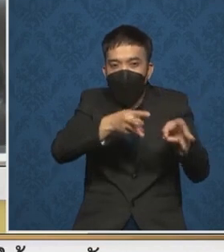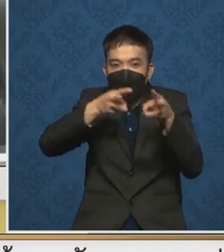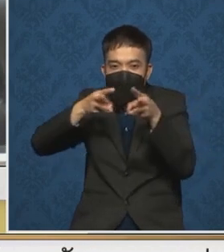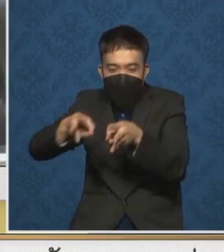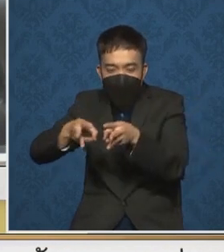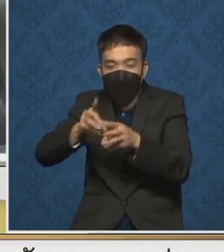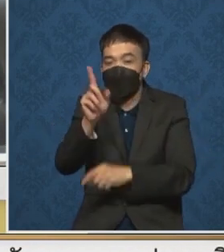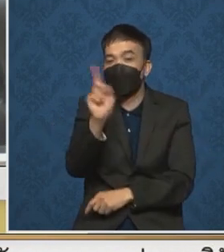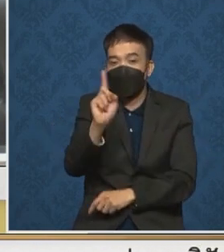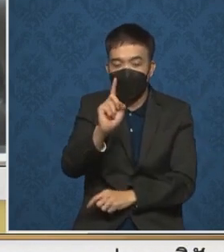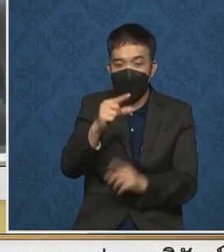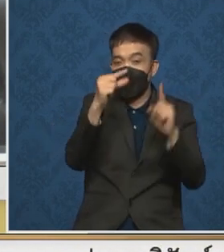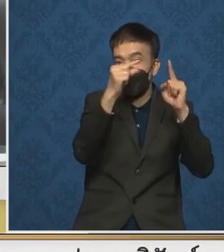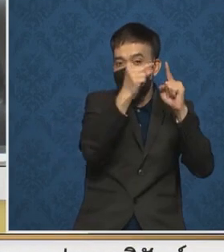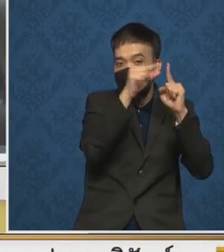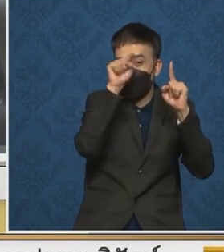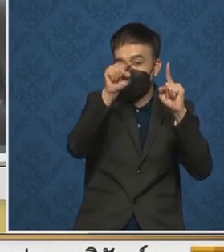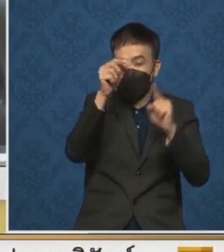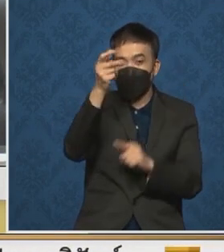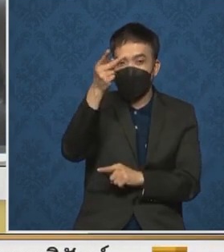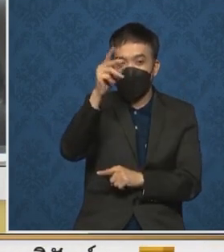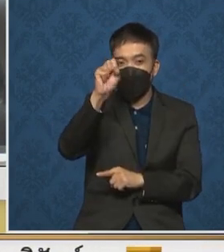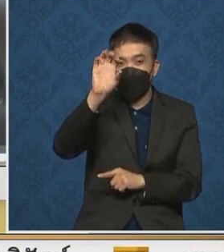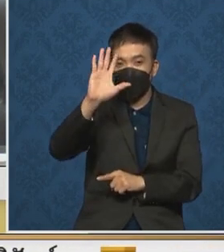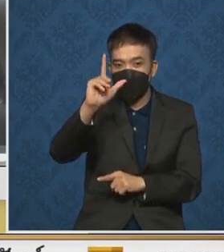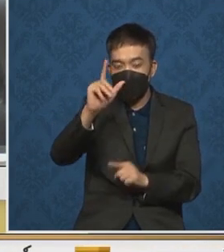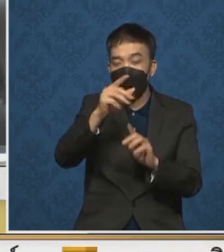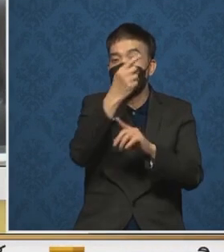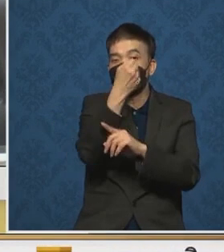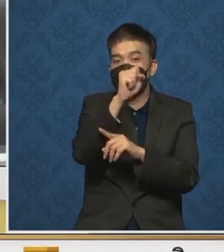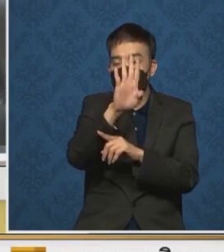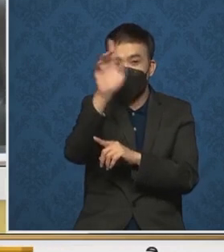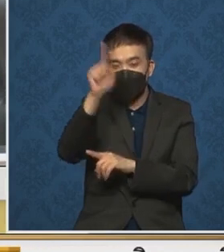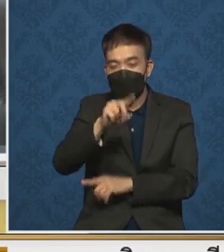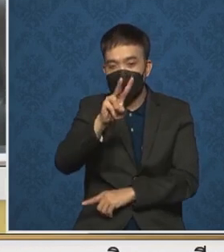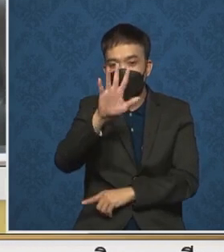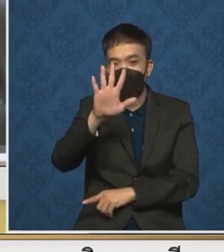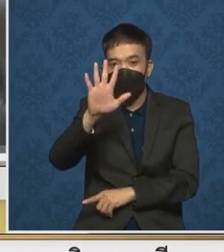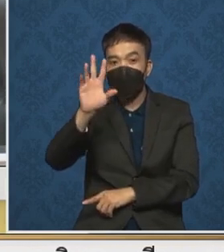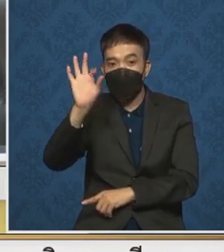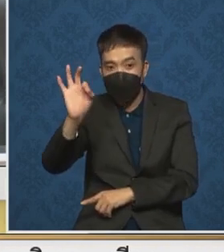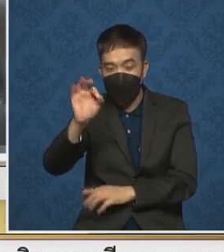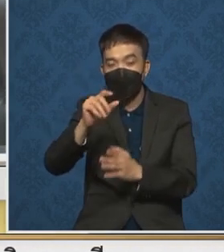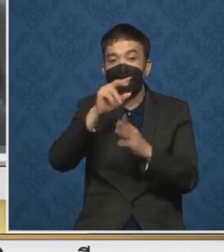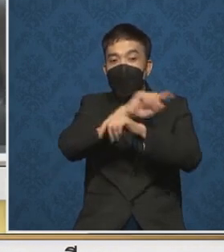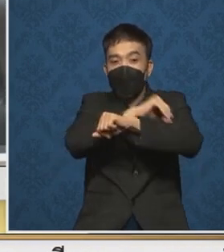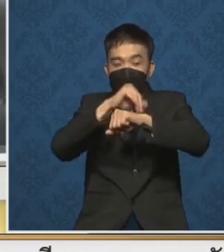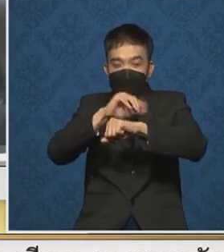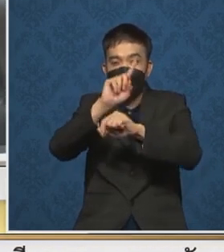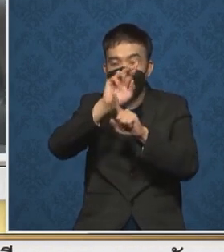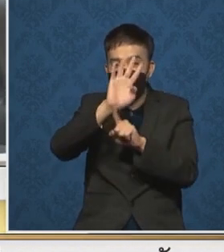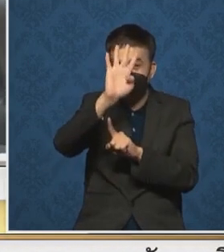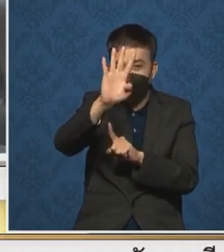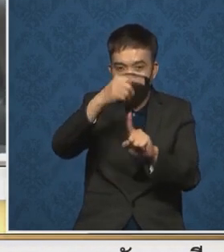ได้ออกคำสั่งคอสช.ที่ 14 ทับ 2,559 ลงวันที่ 4